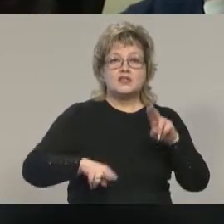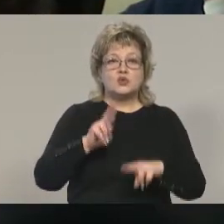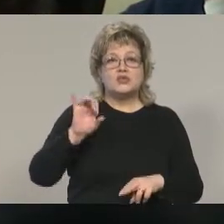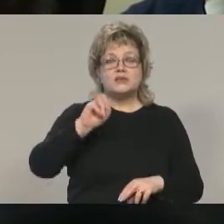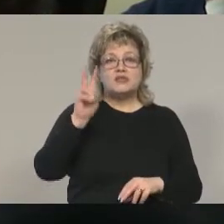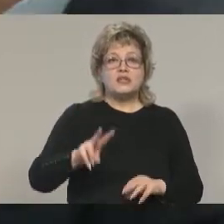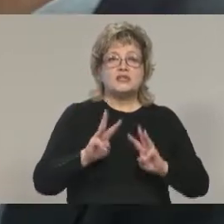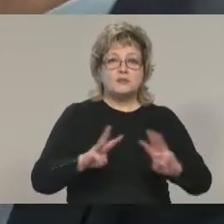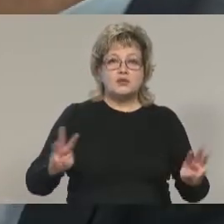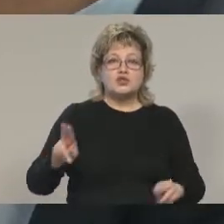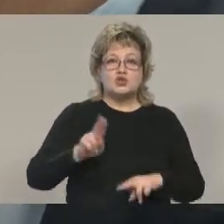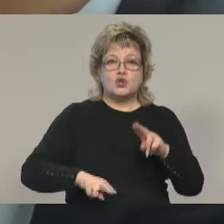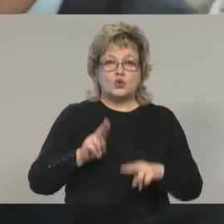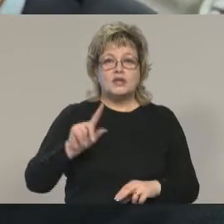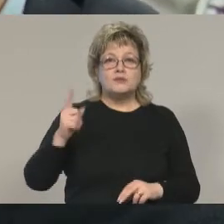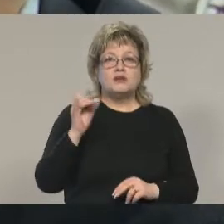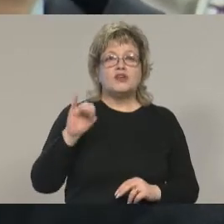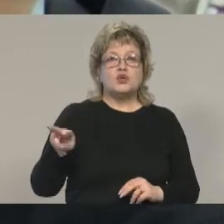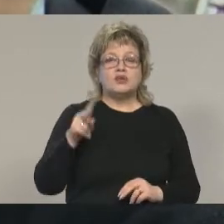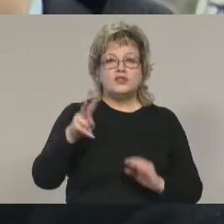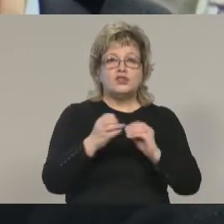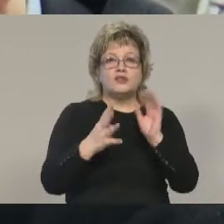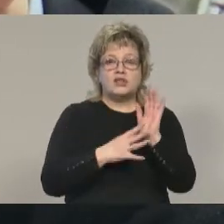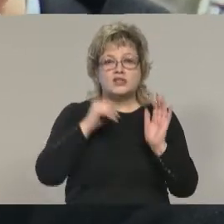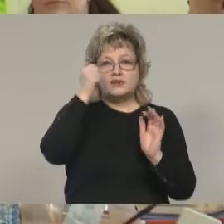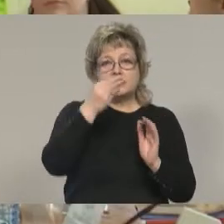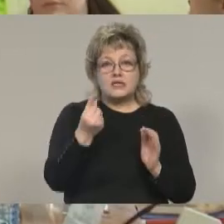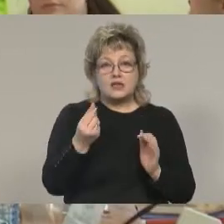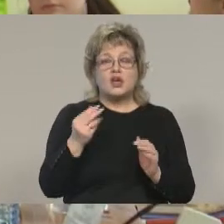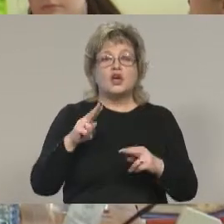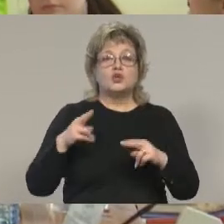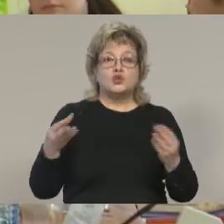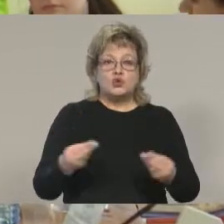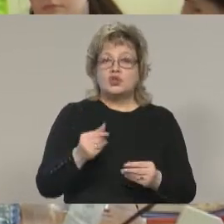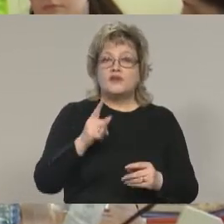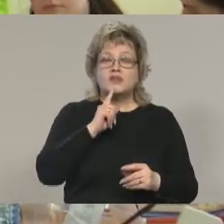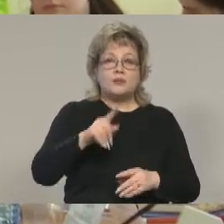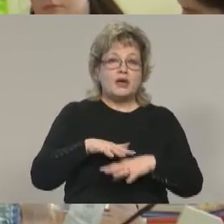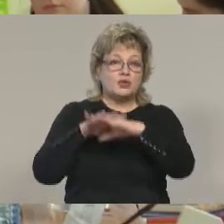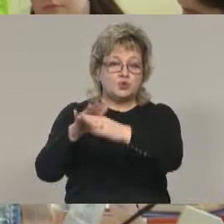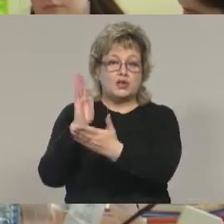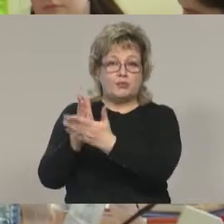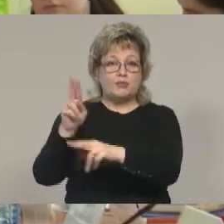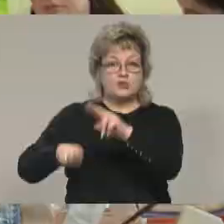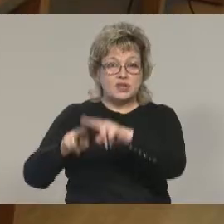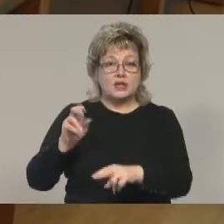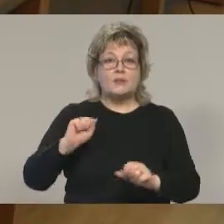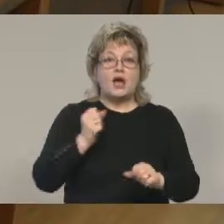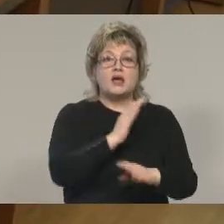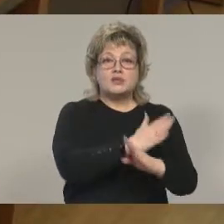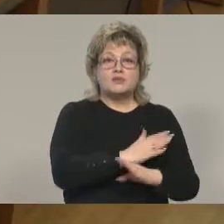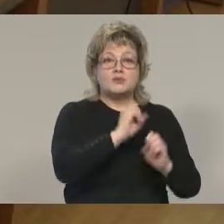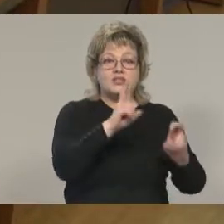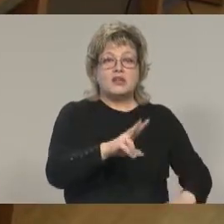и специалисты областного Минстроя. С 1 июля 2019-го деньги от дольщиков не пойдут застройщикам напрямую. Они заморозятся